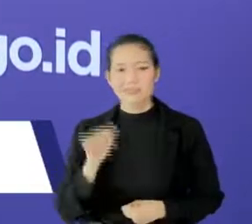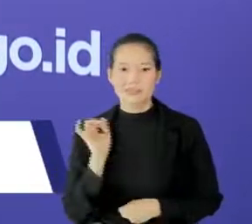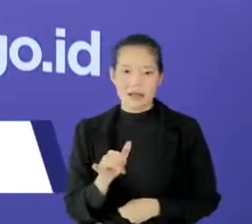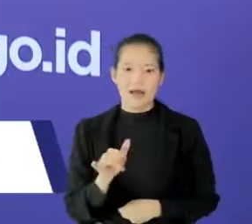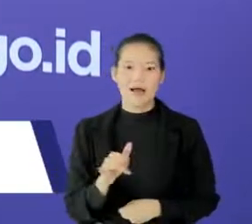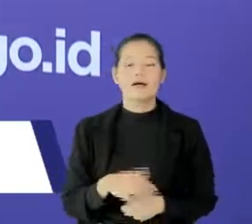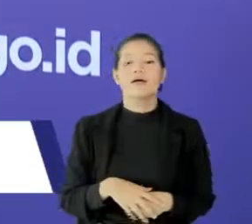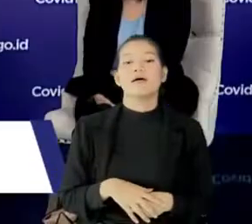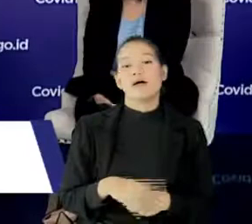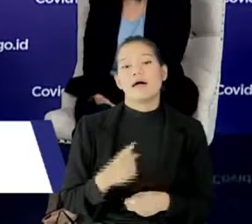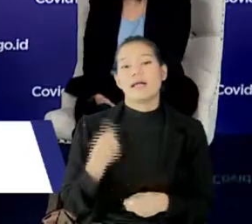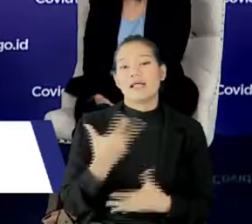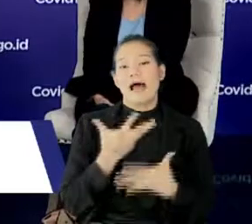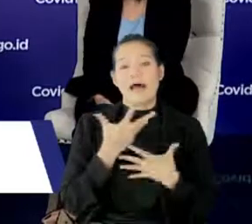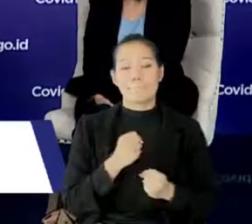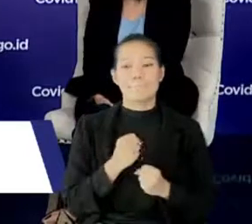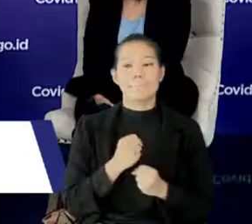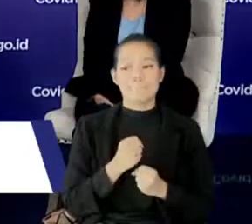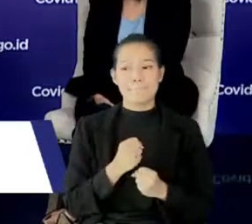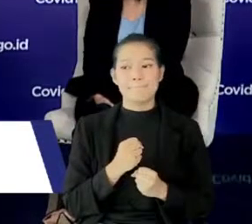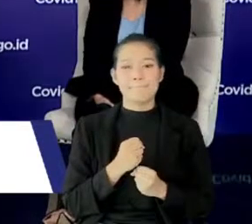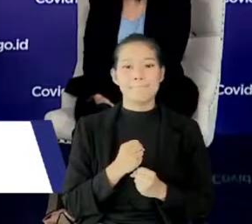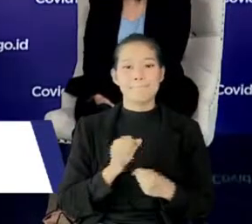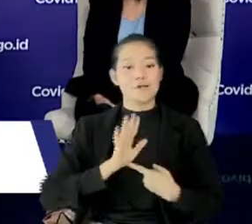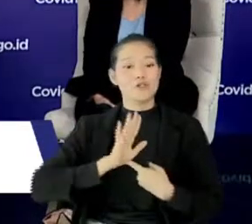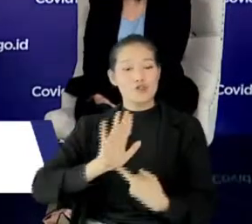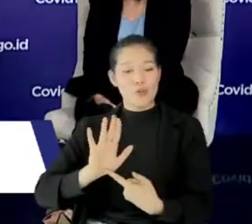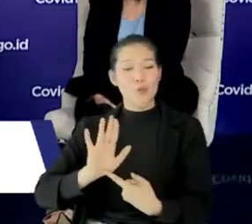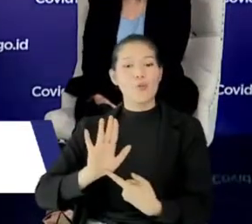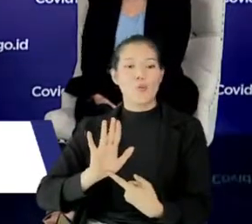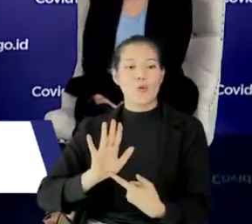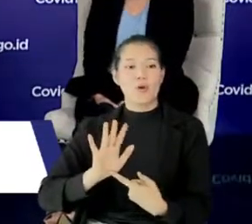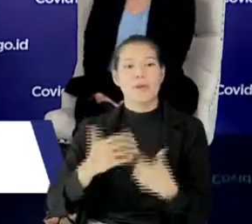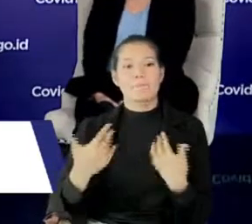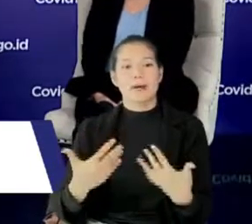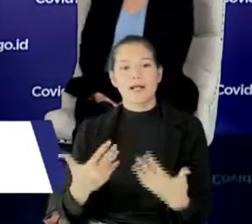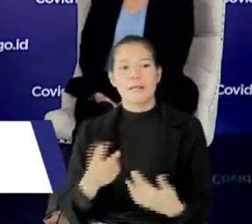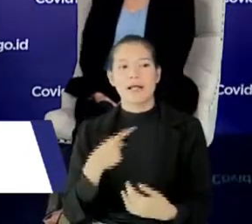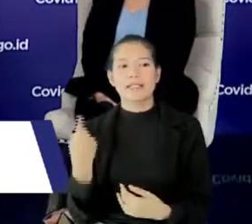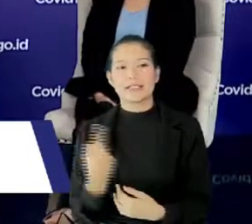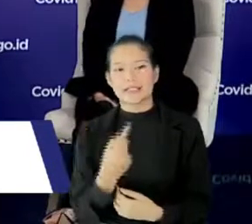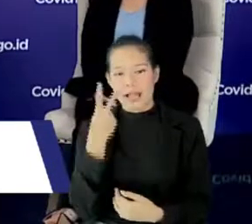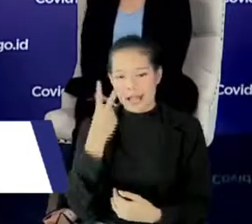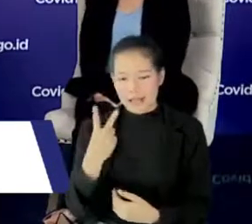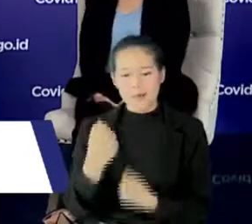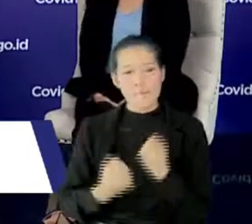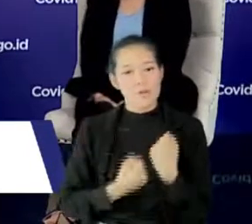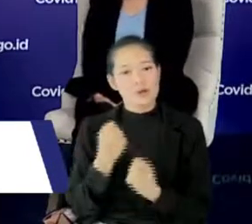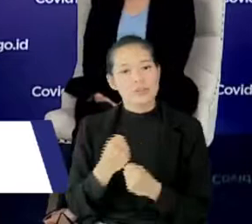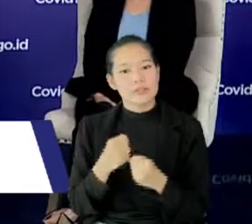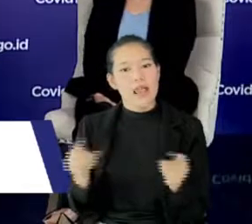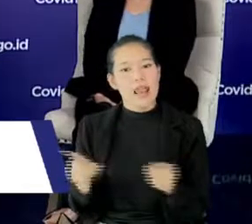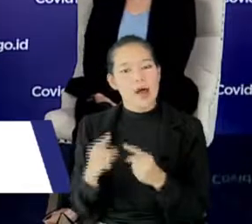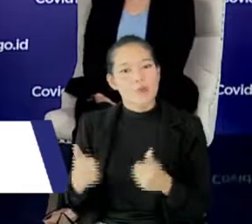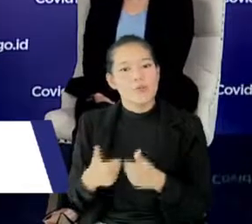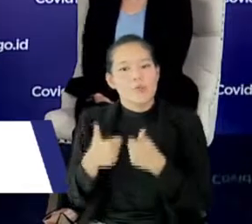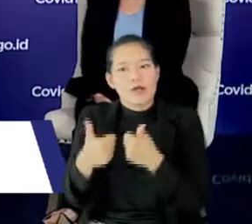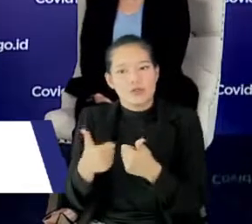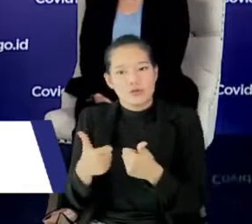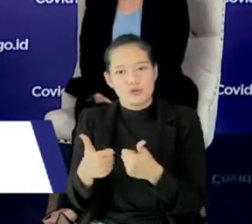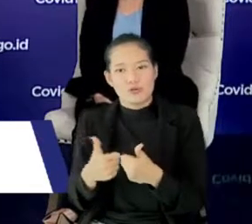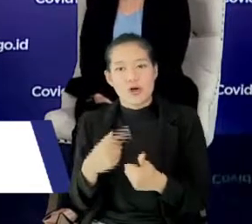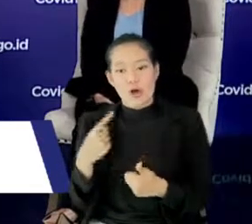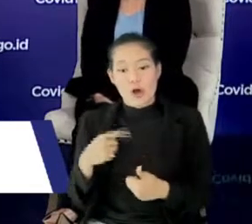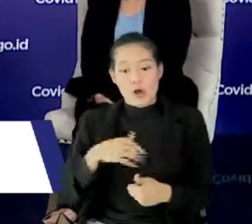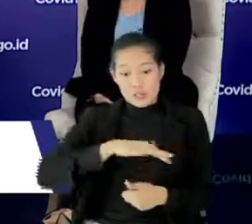berharap kita show ini adalah bagaimana kita menyikapi industri ini maju. Semuanya nih kalau ini